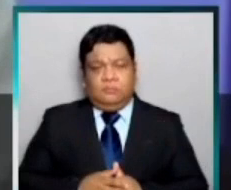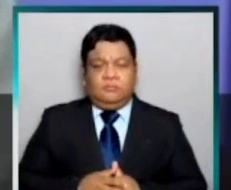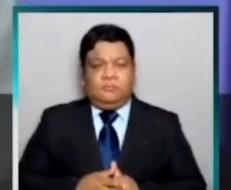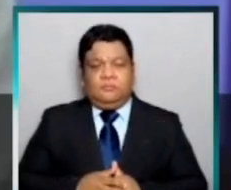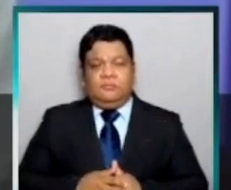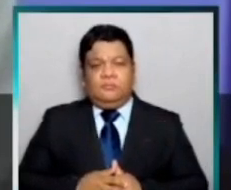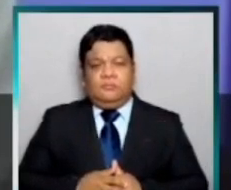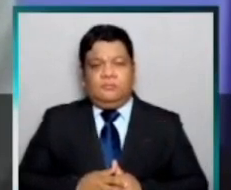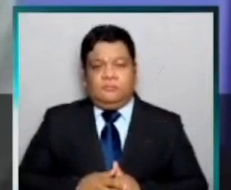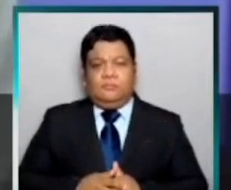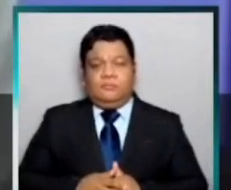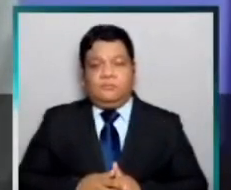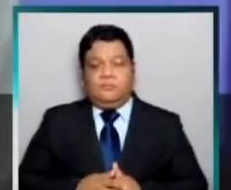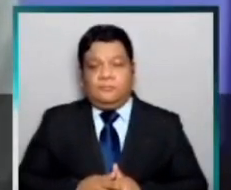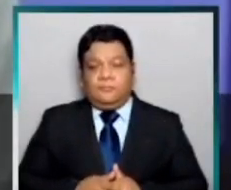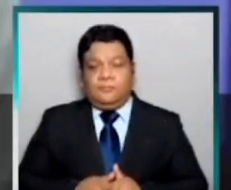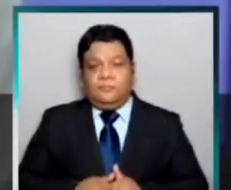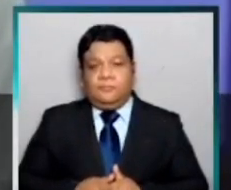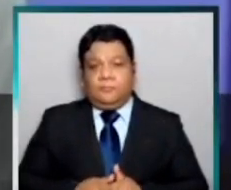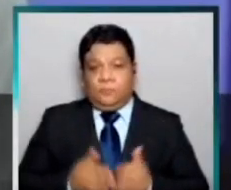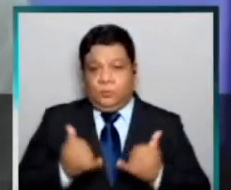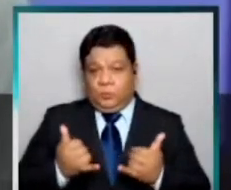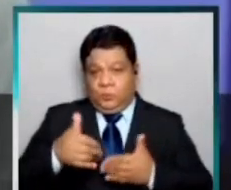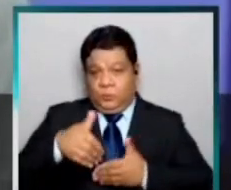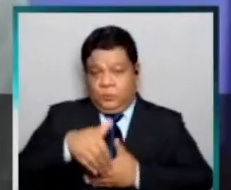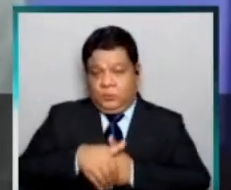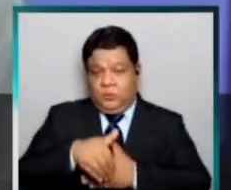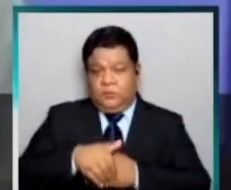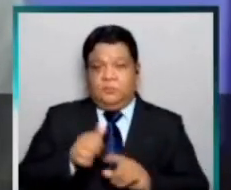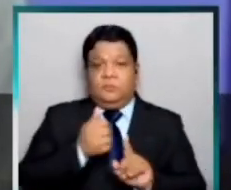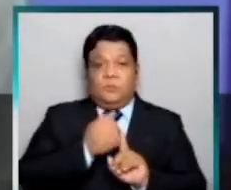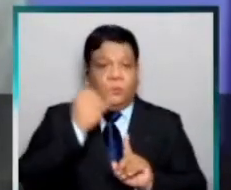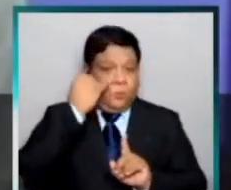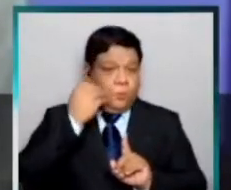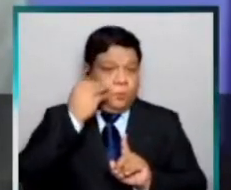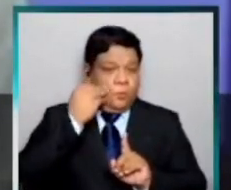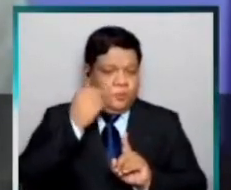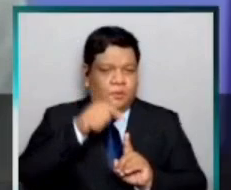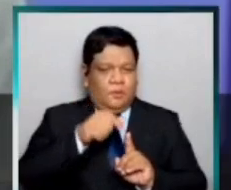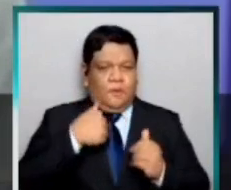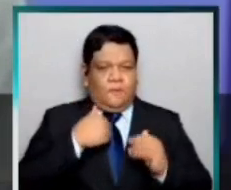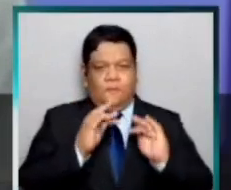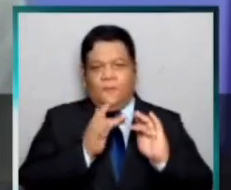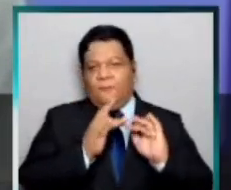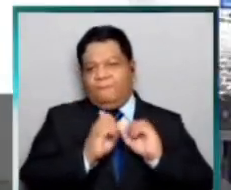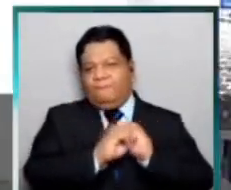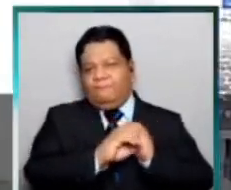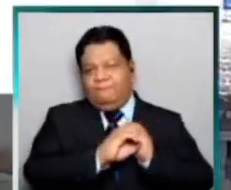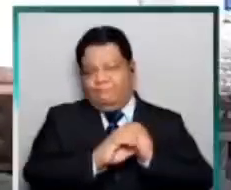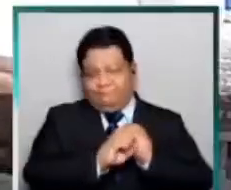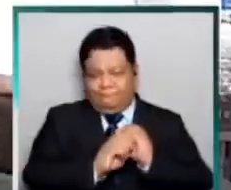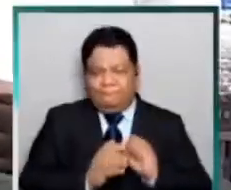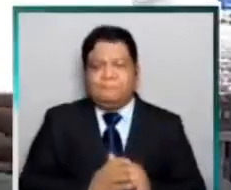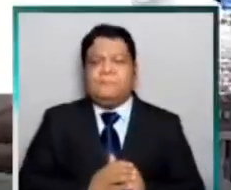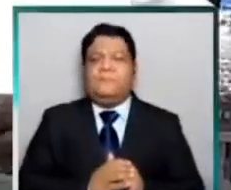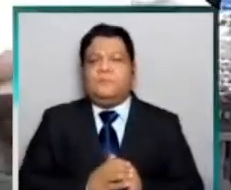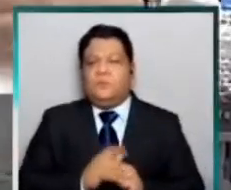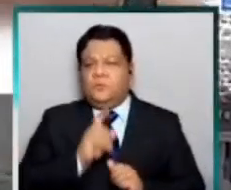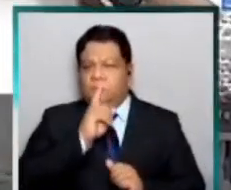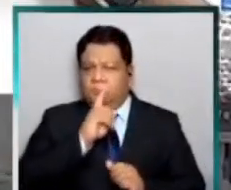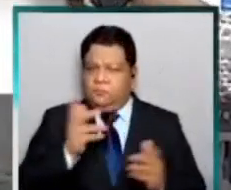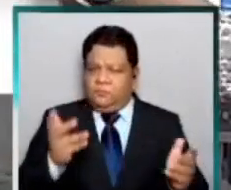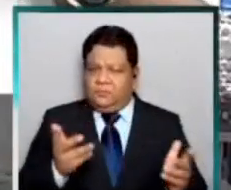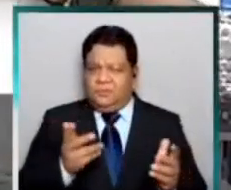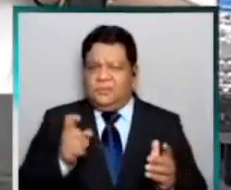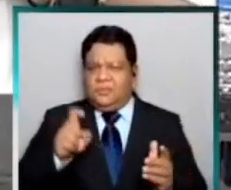Sumalang ngayong gabi sa e-rally si Jose Montemayor. Tinalakay niya ang kawalan ng matibay na pundasyon para sa digitalization ng